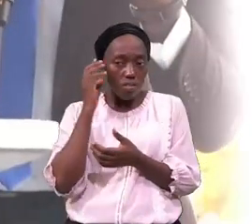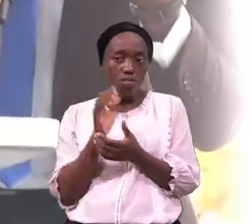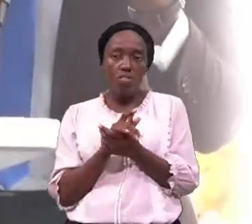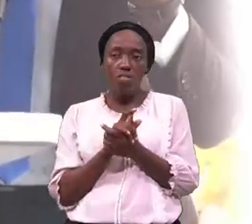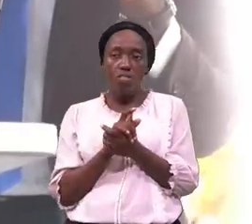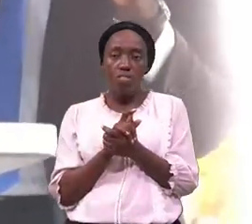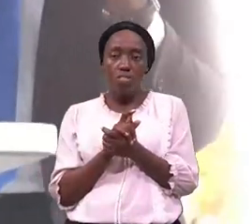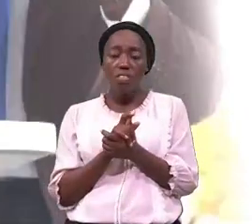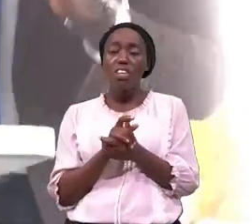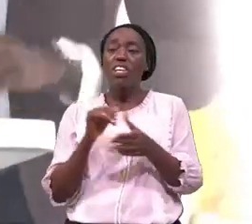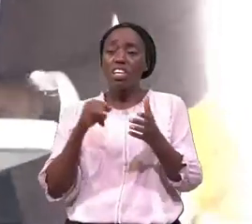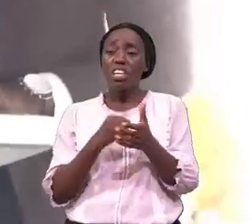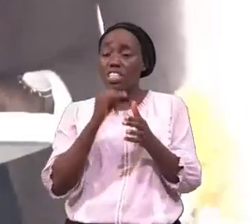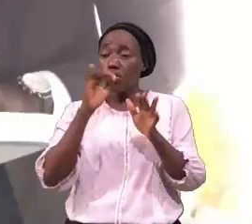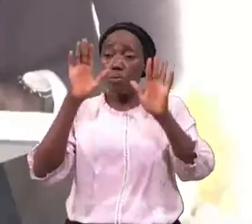c'est merveilleux.